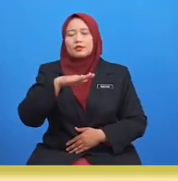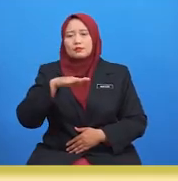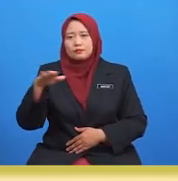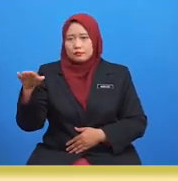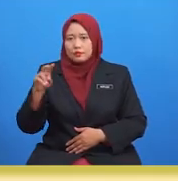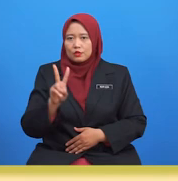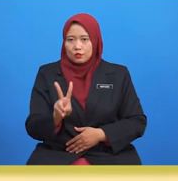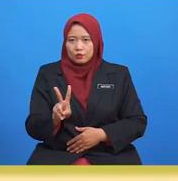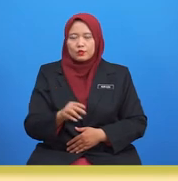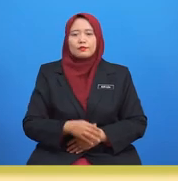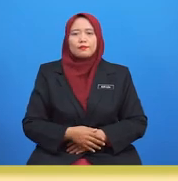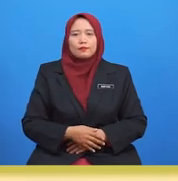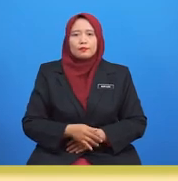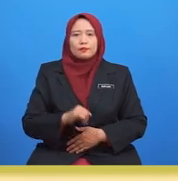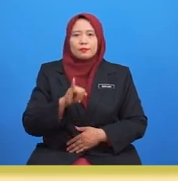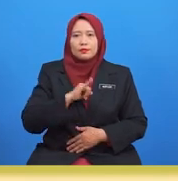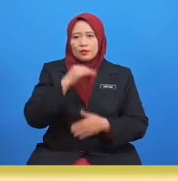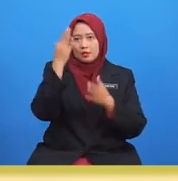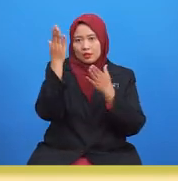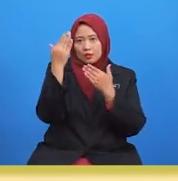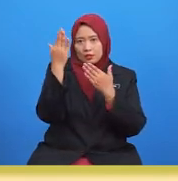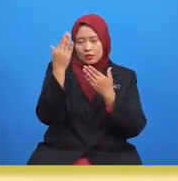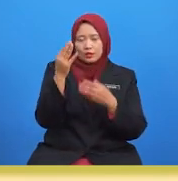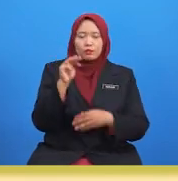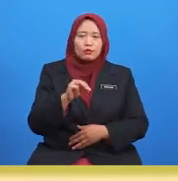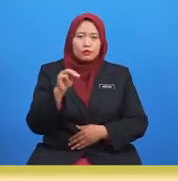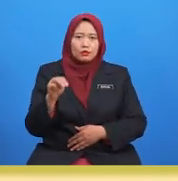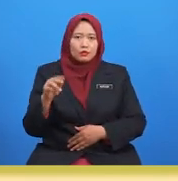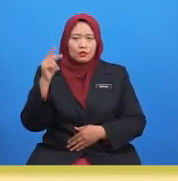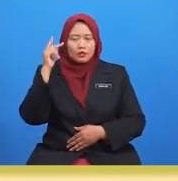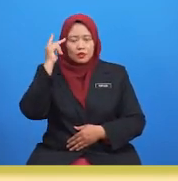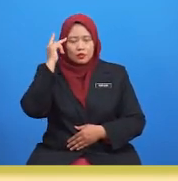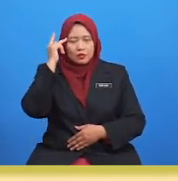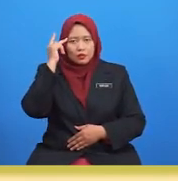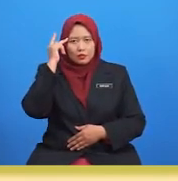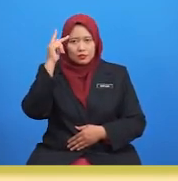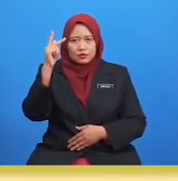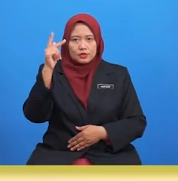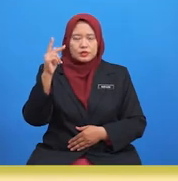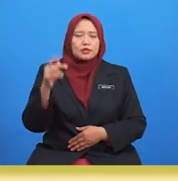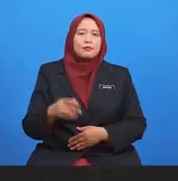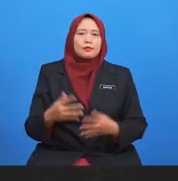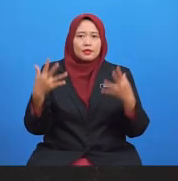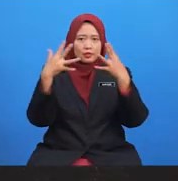Saya berharap agar murid-murid telah menguasai konsep kamiran tentu dengan baik.